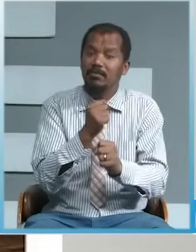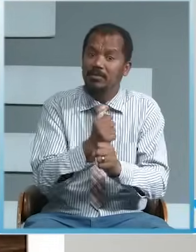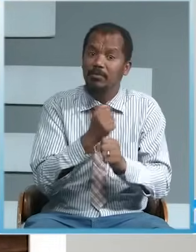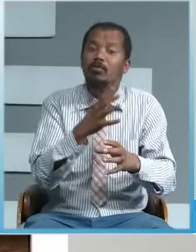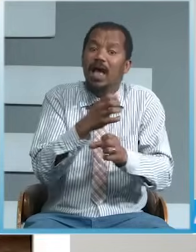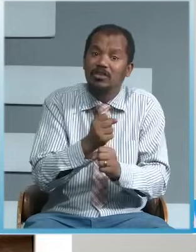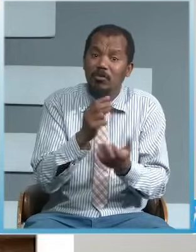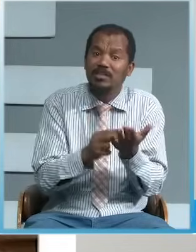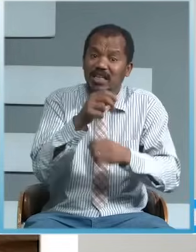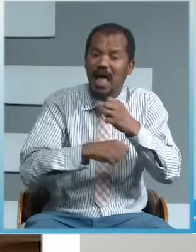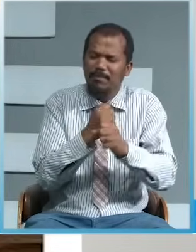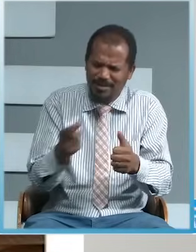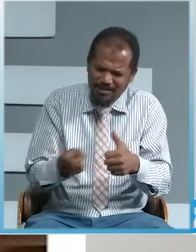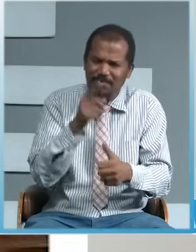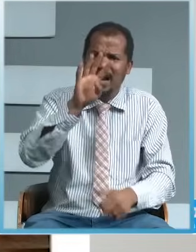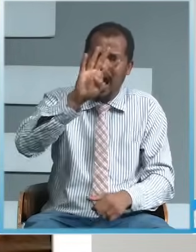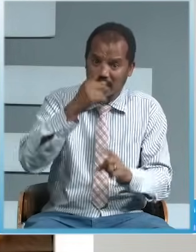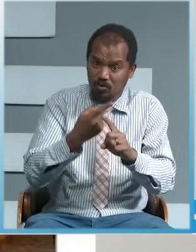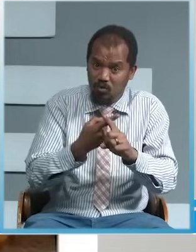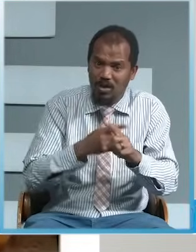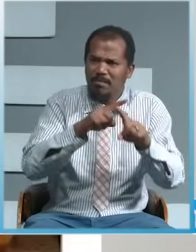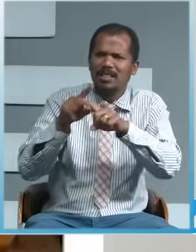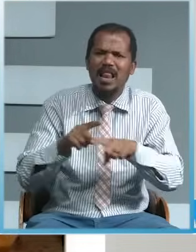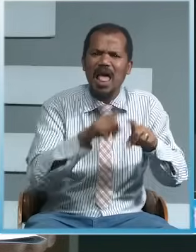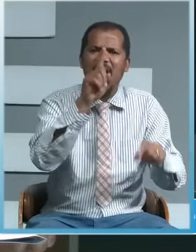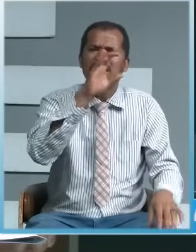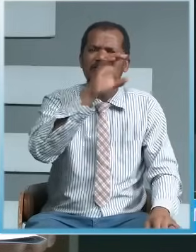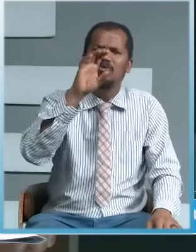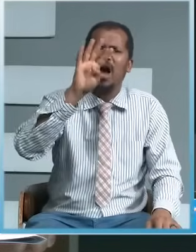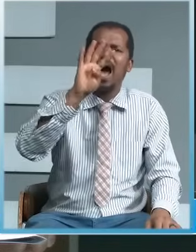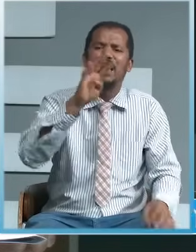ባለስልጣን መስሪያ ቤቱ በያዝነው በጀት ዓመት የመጀመሪያ 4 ወራት